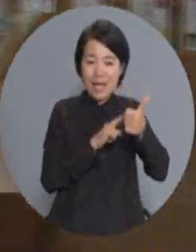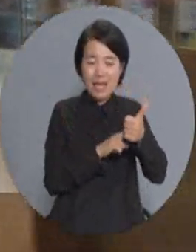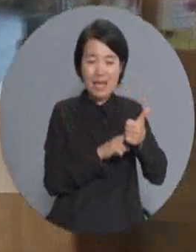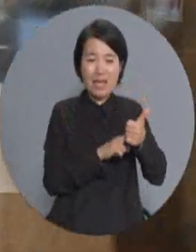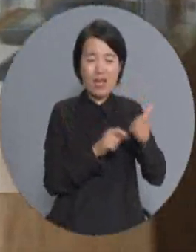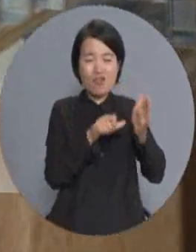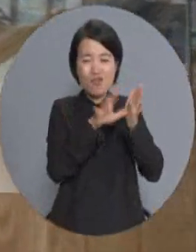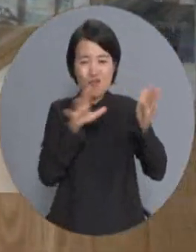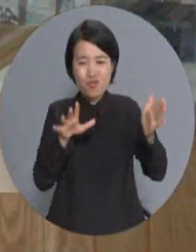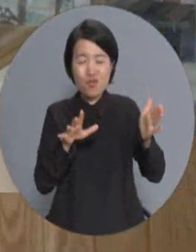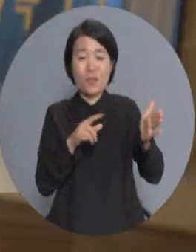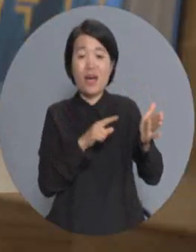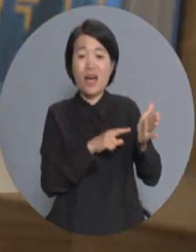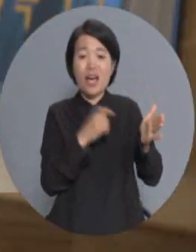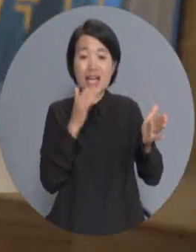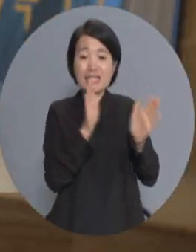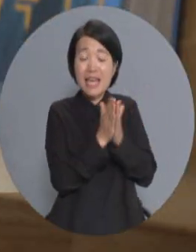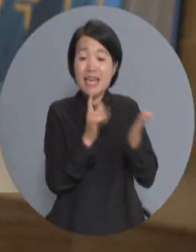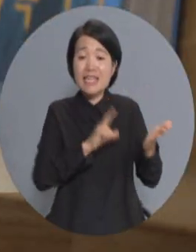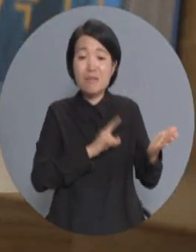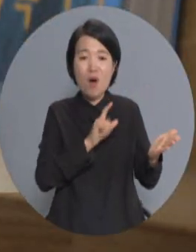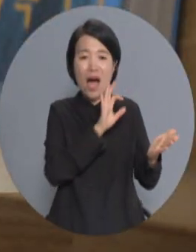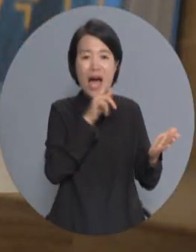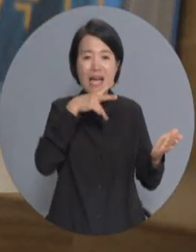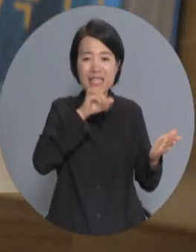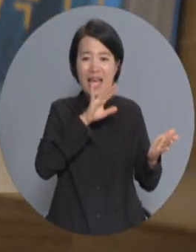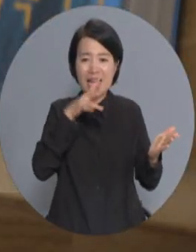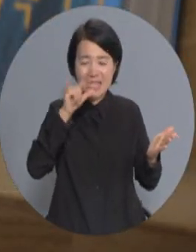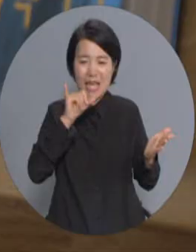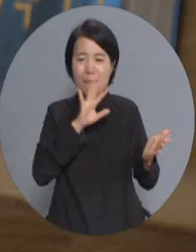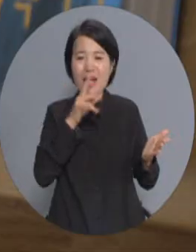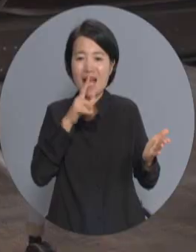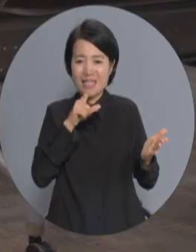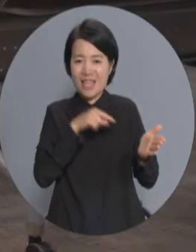집필한 소설가이자 시인인 한승원 선생의 고명 딸입니다.